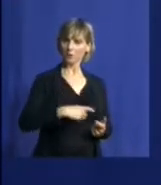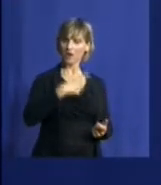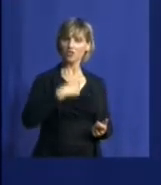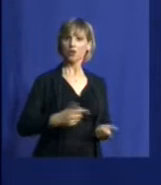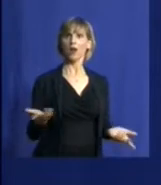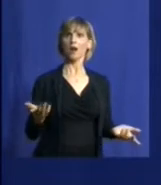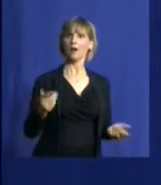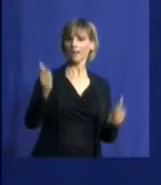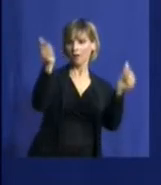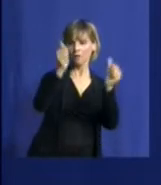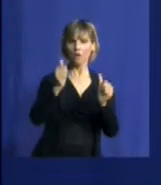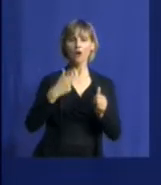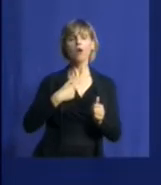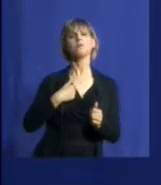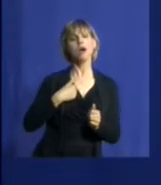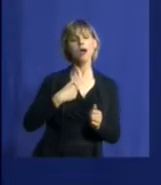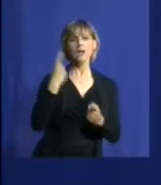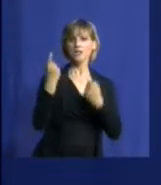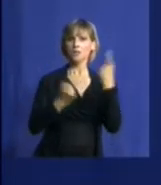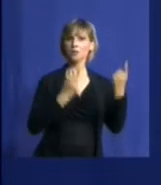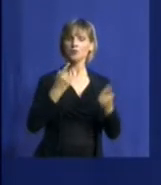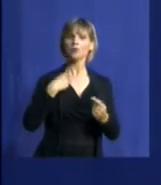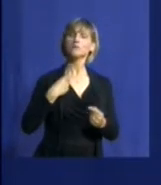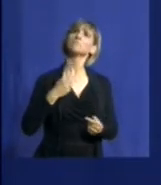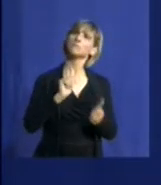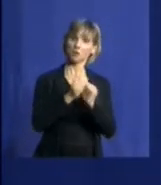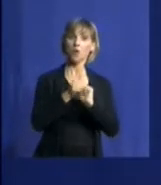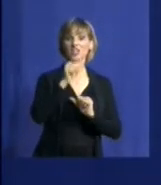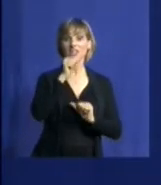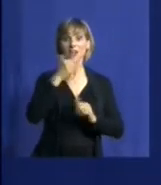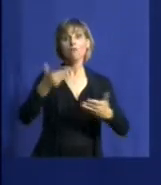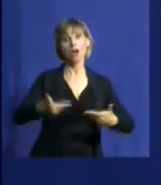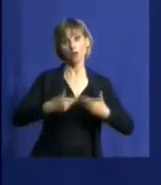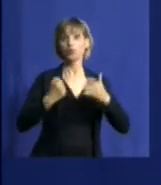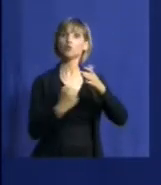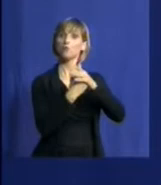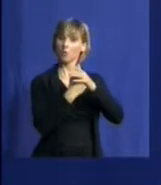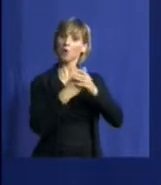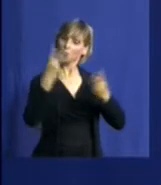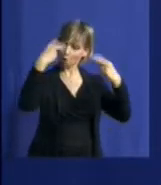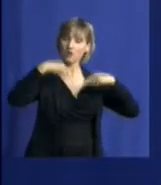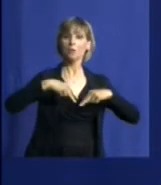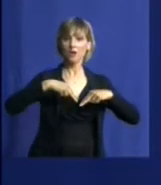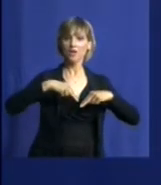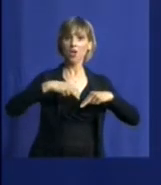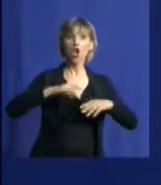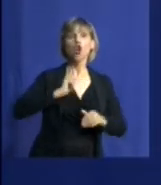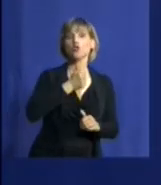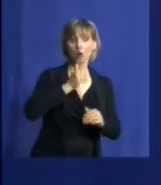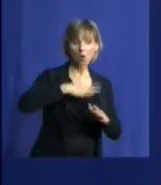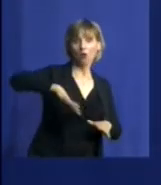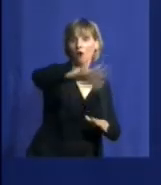assunto in determinate situazioni, mi ha aiutato a prendere tanta consapevolezza proprio al di fuori dell'ambito